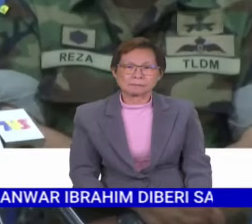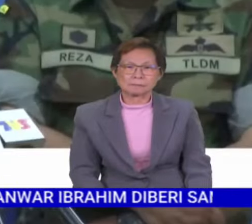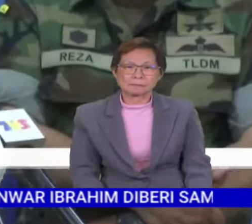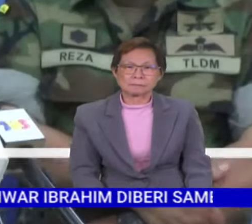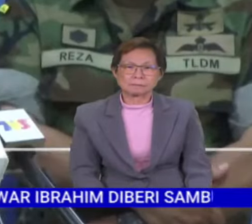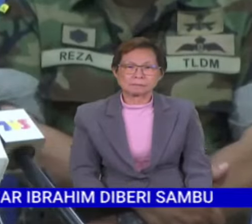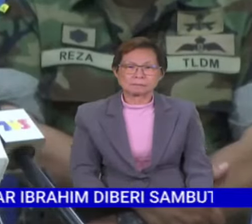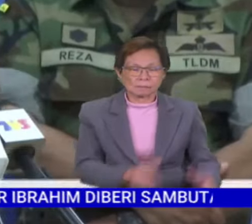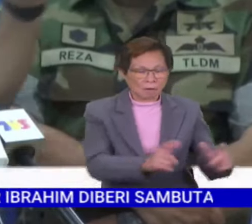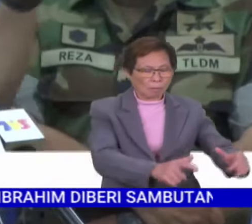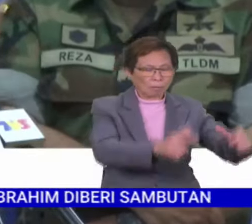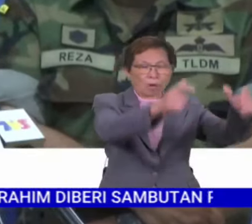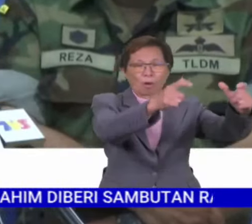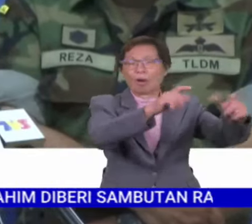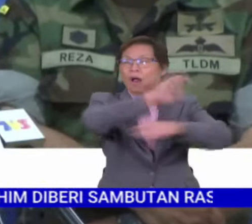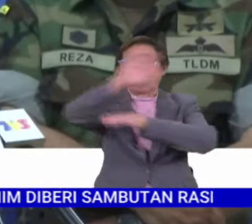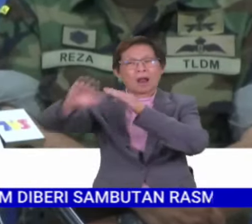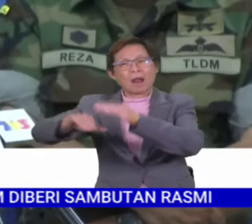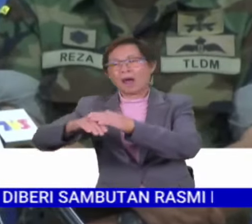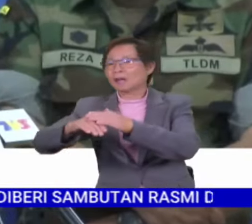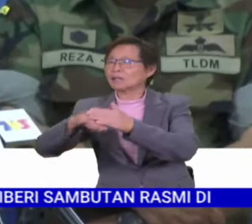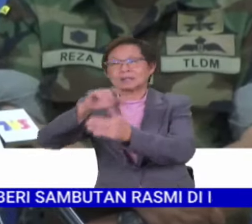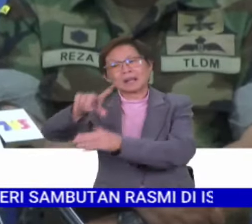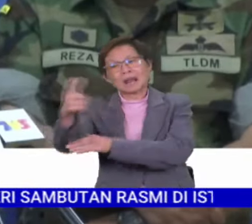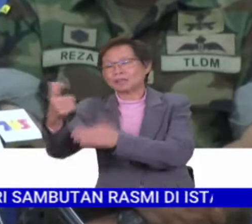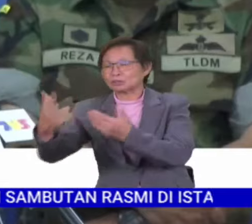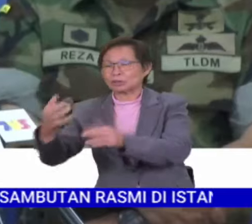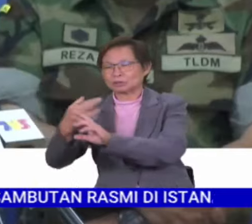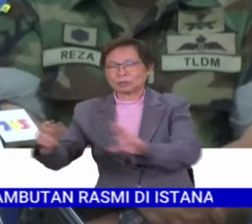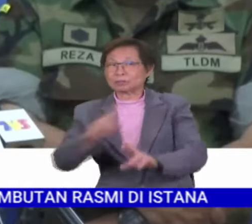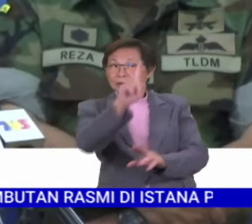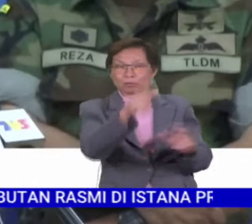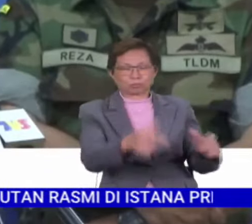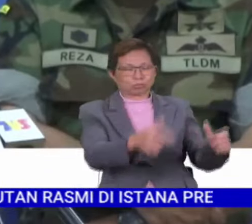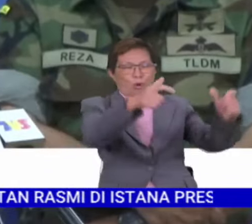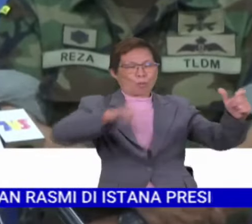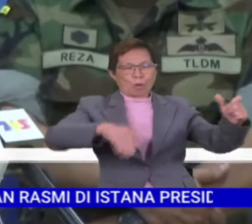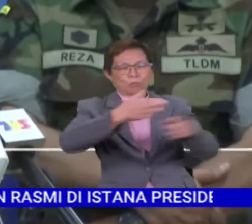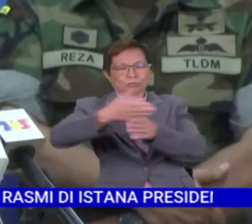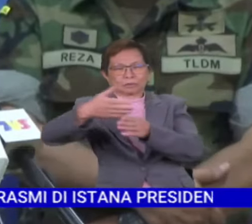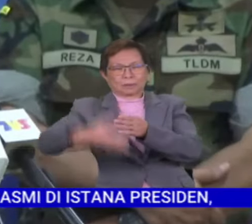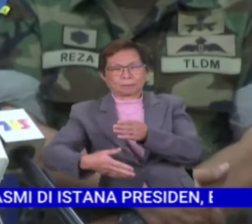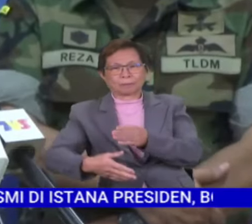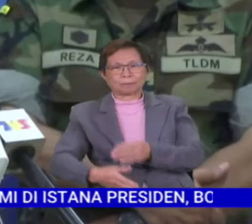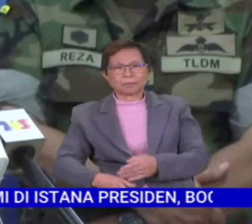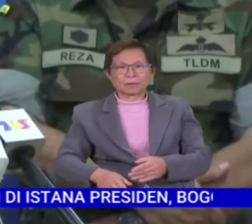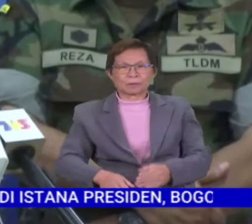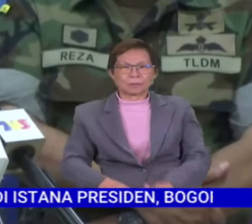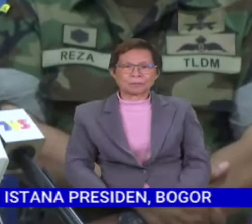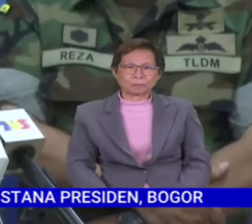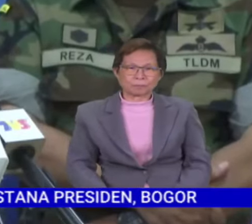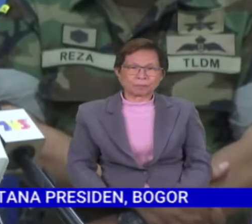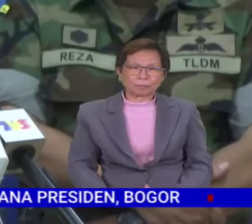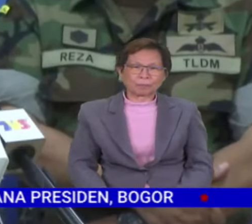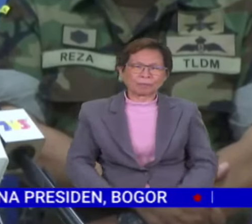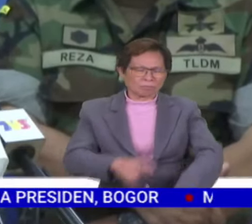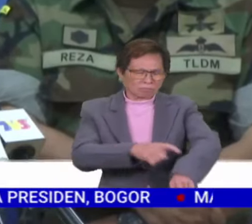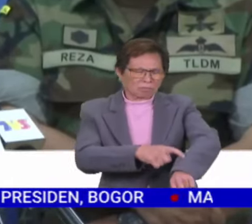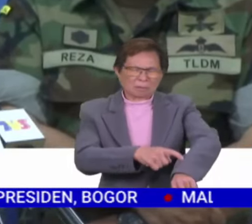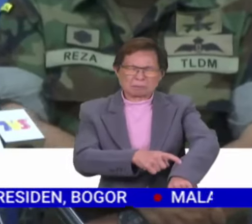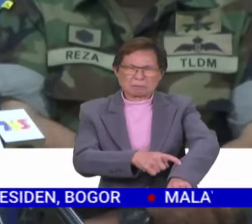Tinggal satu blok saja lagi. Lain blok semua dah siap. Tinggal lagi dia punya blok atas tu yang perlu dilengkapkan dan tidak mengambil